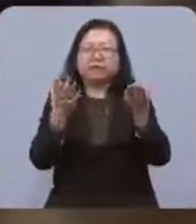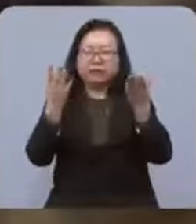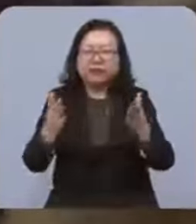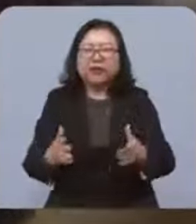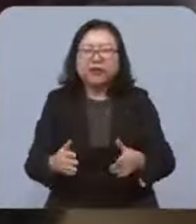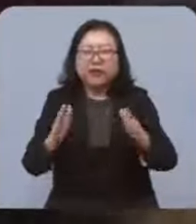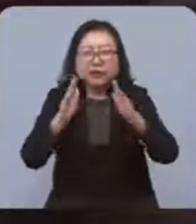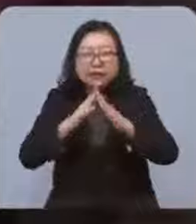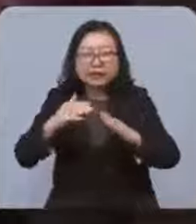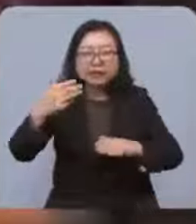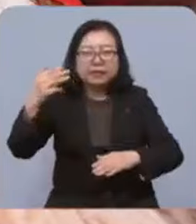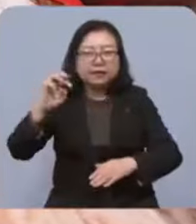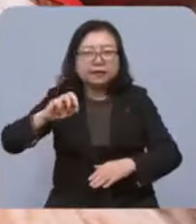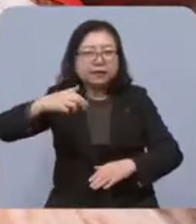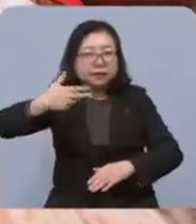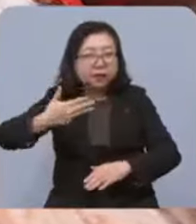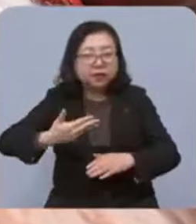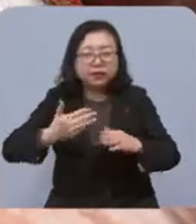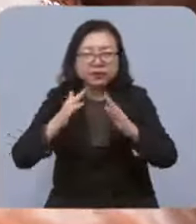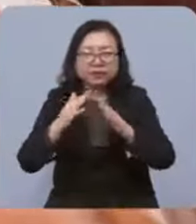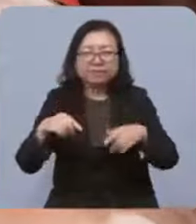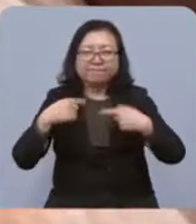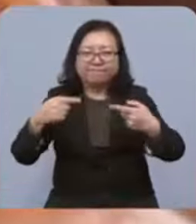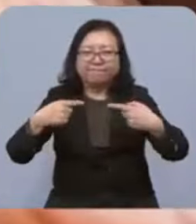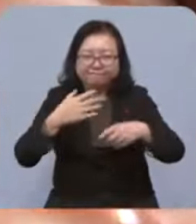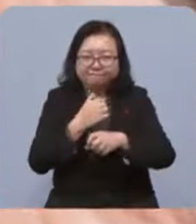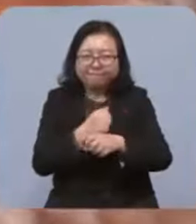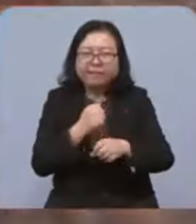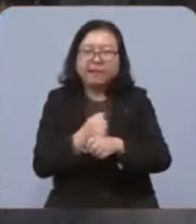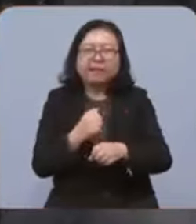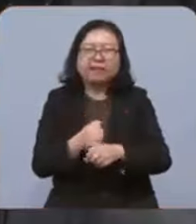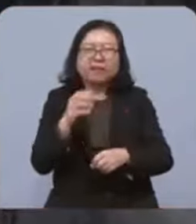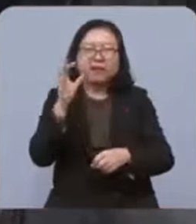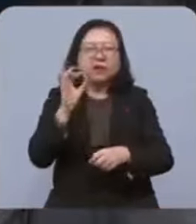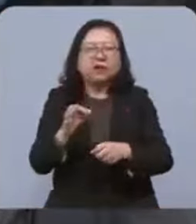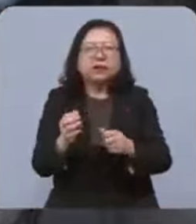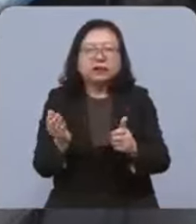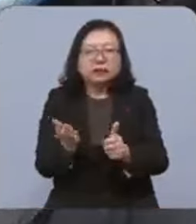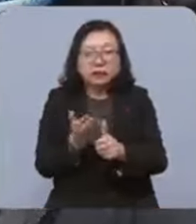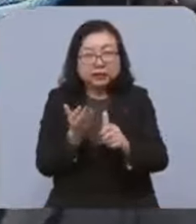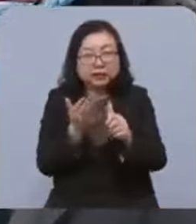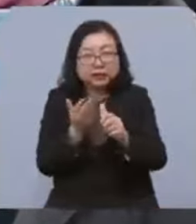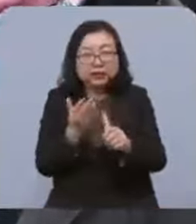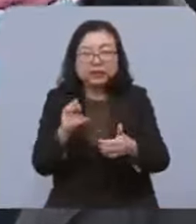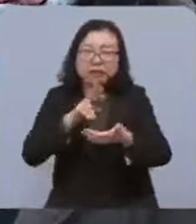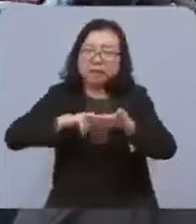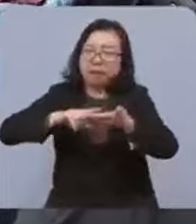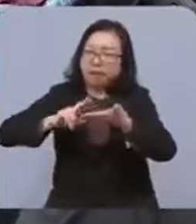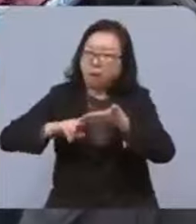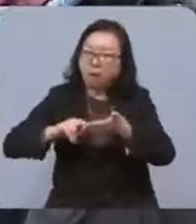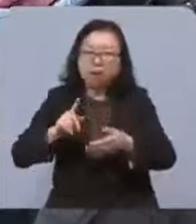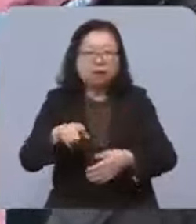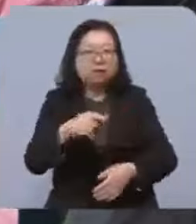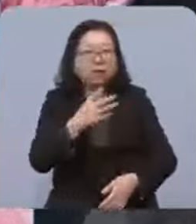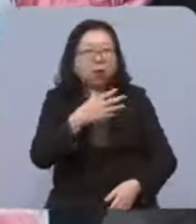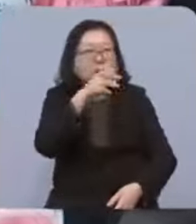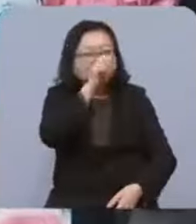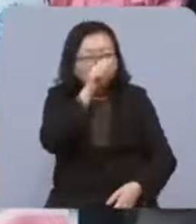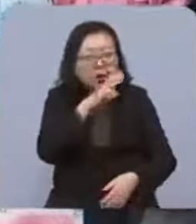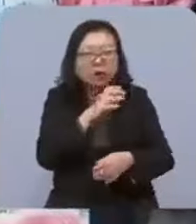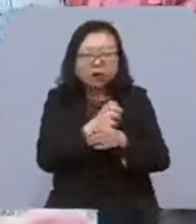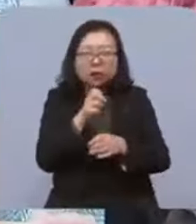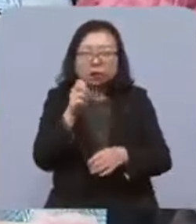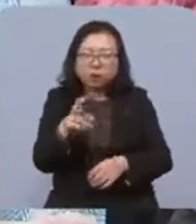참여해 직접 생산한 곶감을 가격 정찰제로 판매합니다. 물건들도 되게 좋은 게 많고요. 시식하고